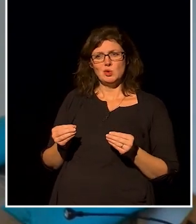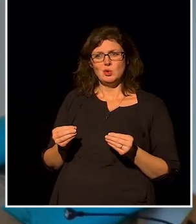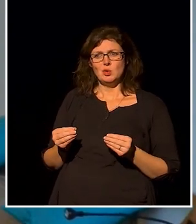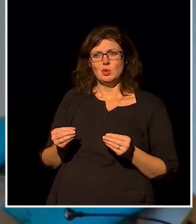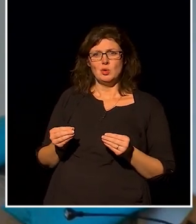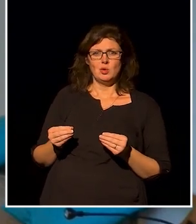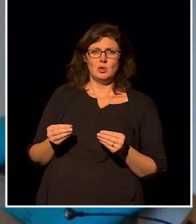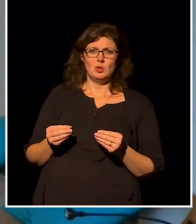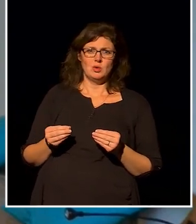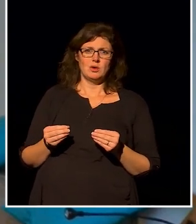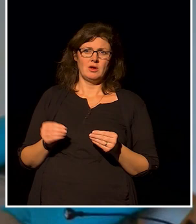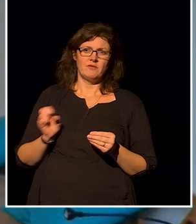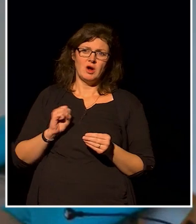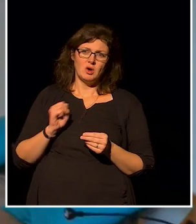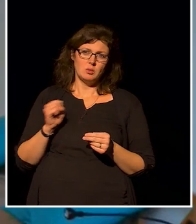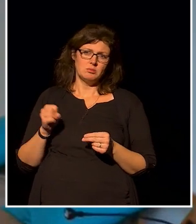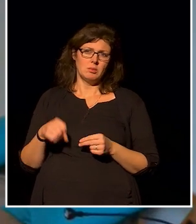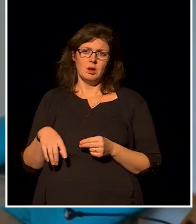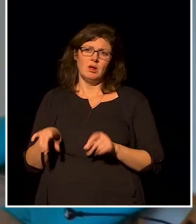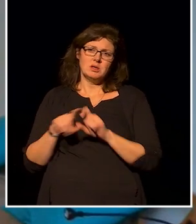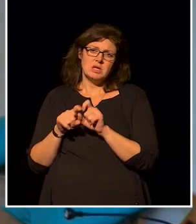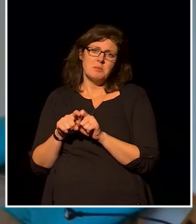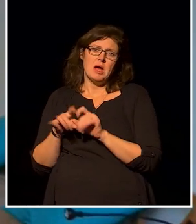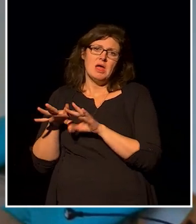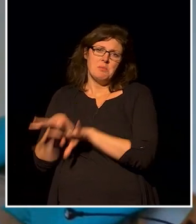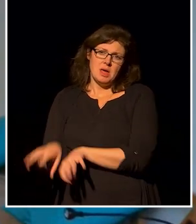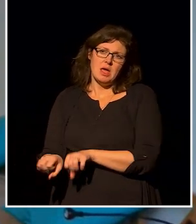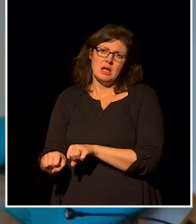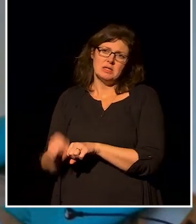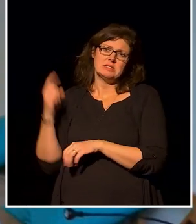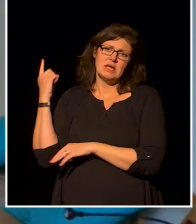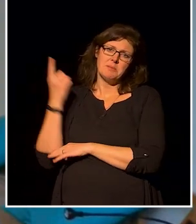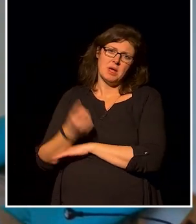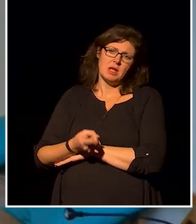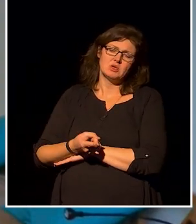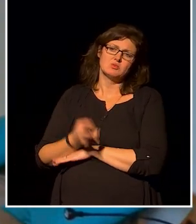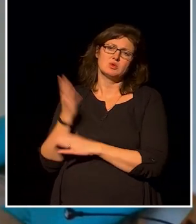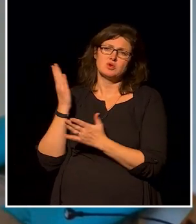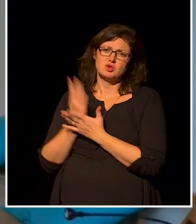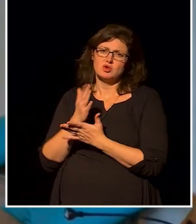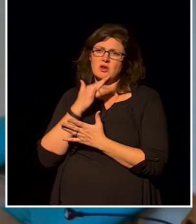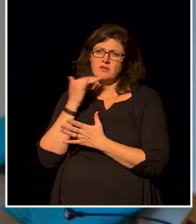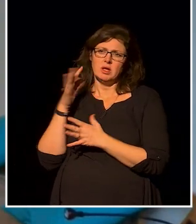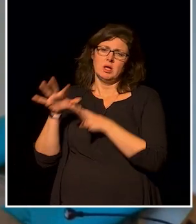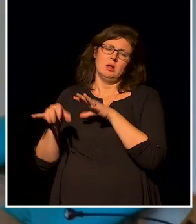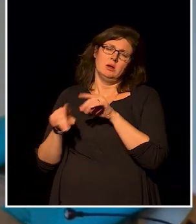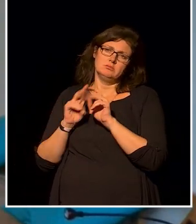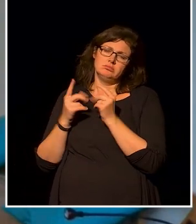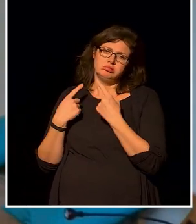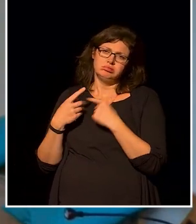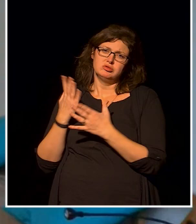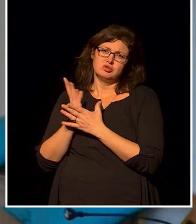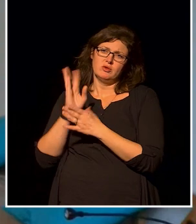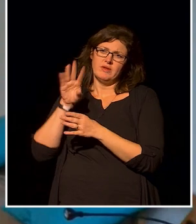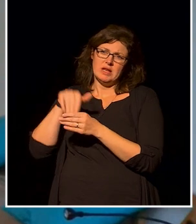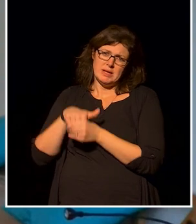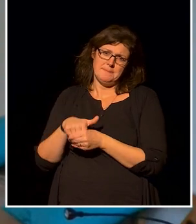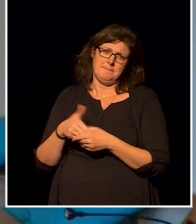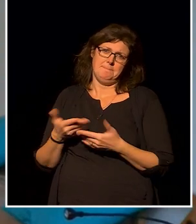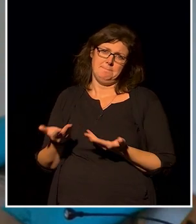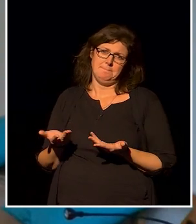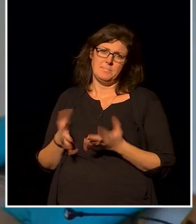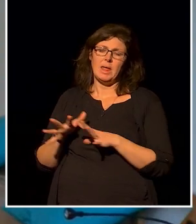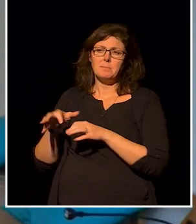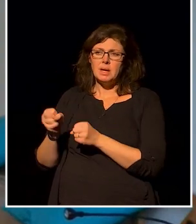verschlissenen Imperialismusbegriff. Es steckt dasselbe drin, Imperium und Imperialismus, und